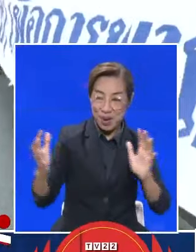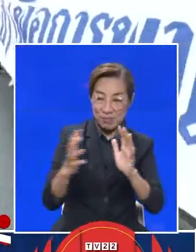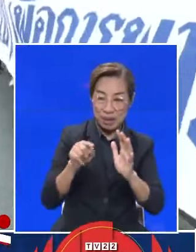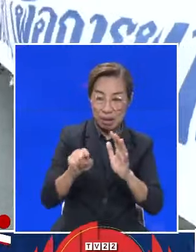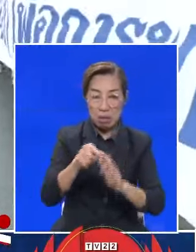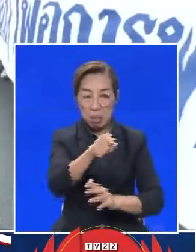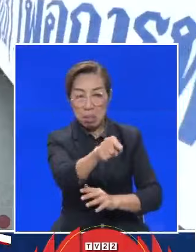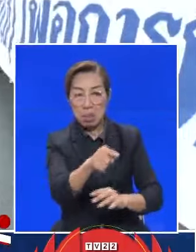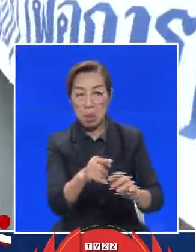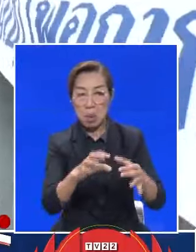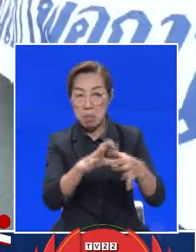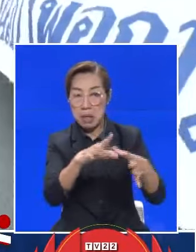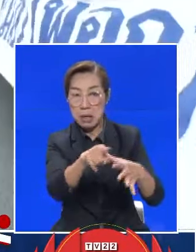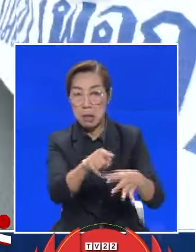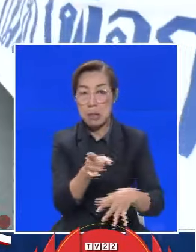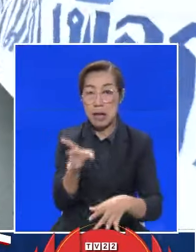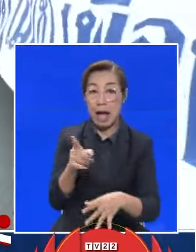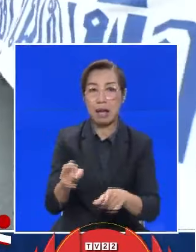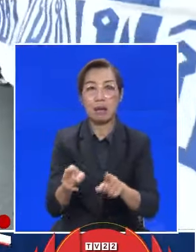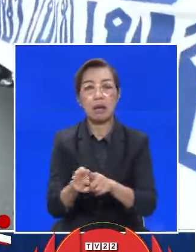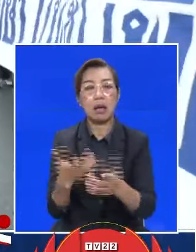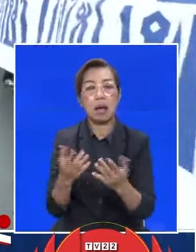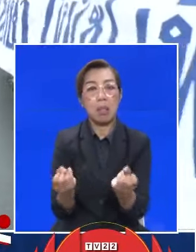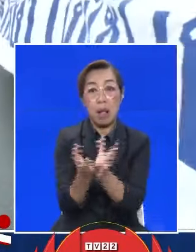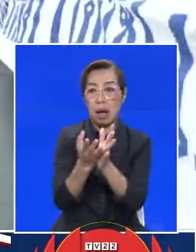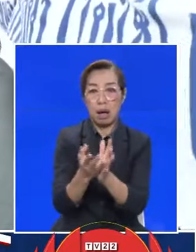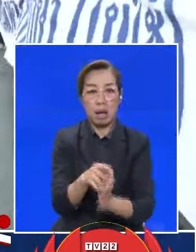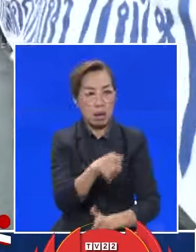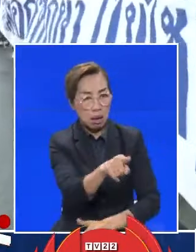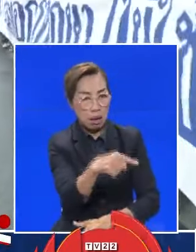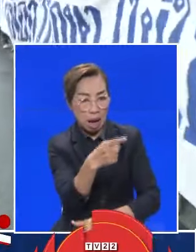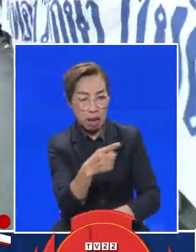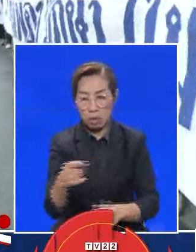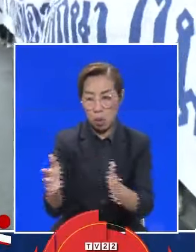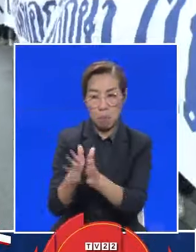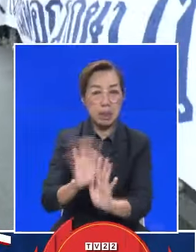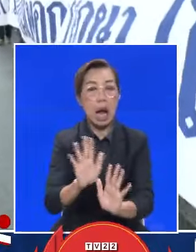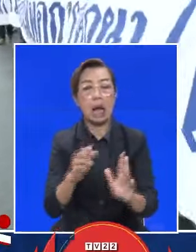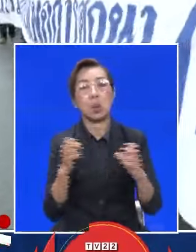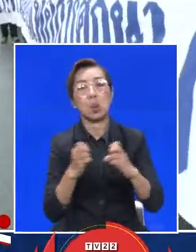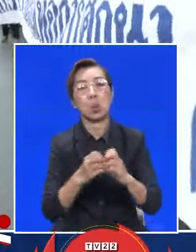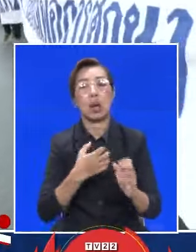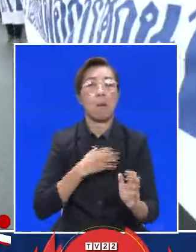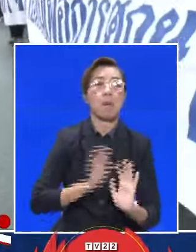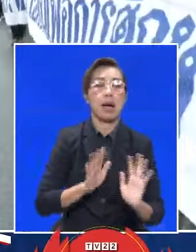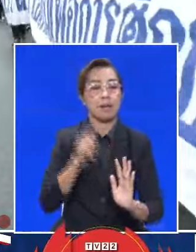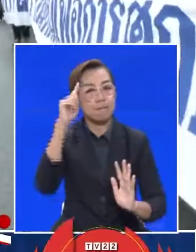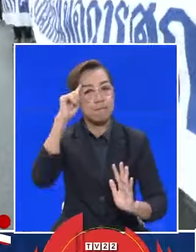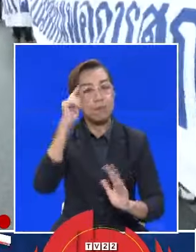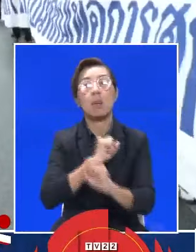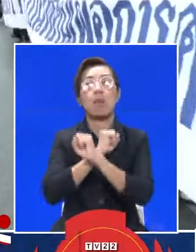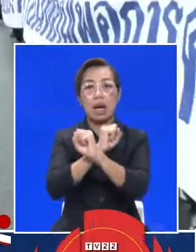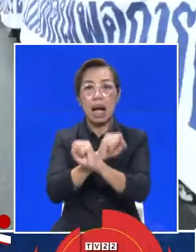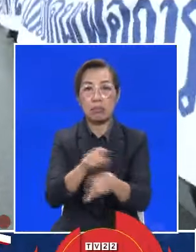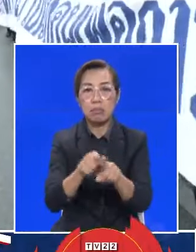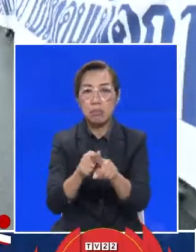ยๆนะคะเกิดมีใครปีนรั้วหรืออะไรเข้ามาซึ่งไม่ใช่กลุ่มผู้ชุมนุมนะคะมันก็จะยิ่งวุ่นวายนะคะเราก็ต้องป้องกันไว้ก่อนเพื่อ